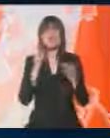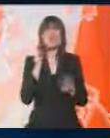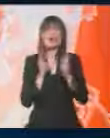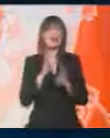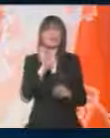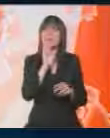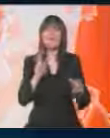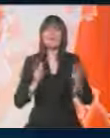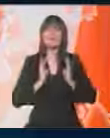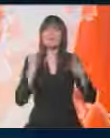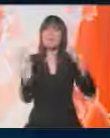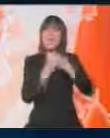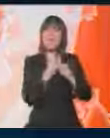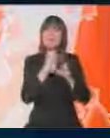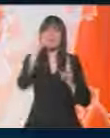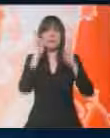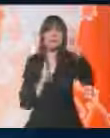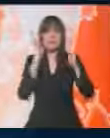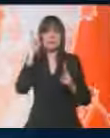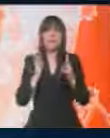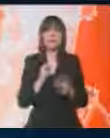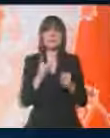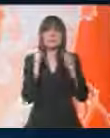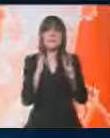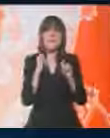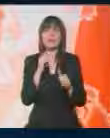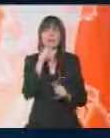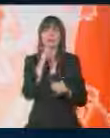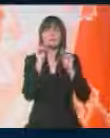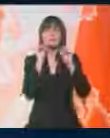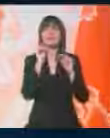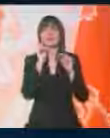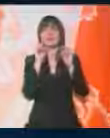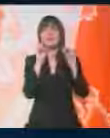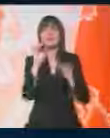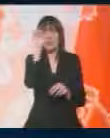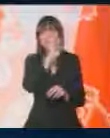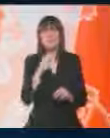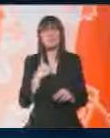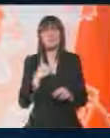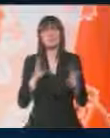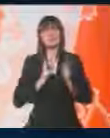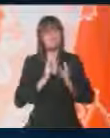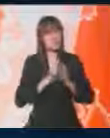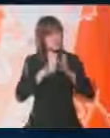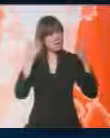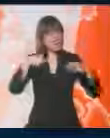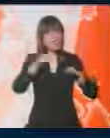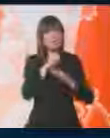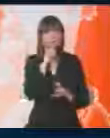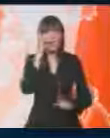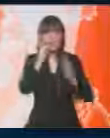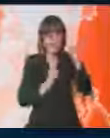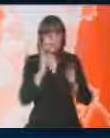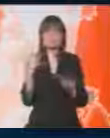vaše očekivanja u vezi sa izglasavanjem današnjim u Savetu Evrope? Očekujem bučnu raspravu i izglasavanje rezolucije